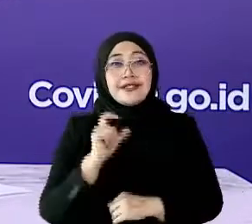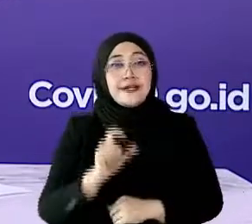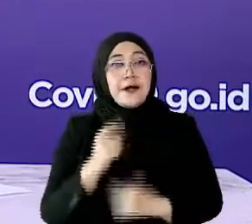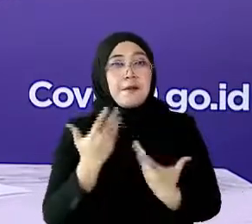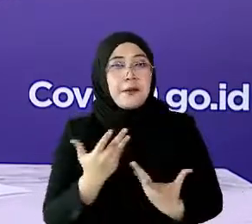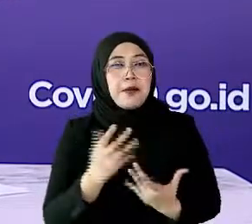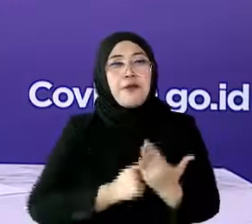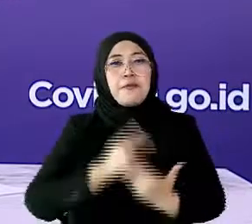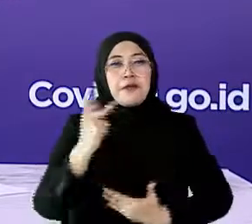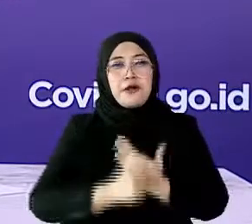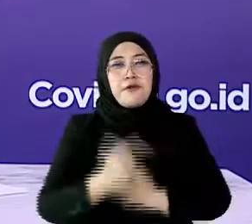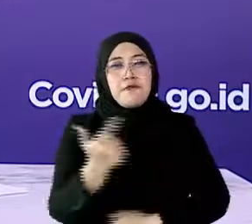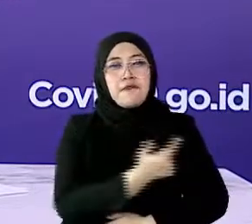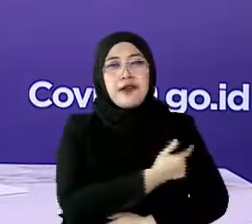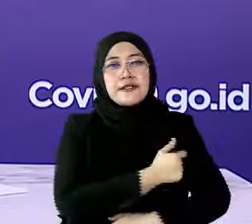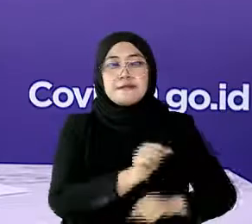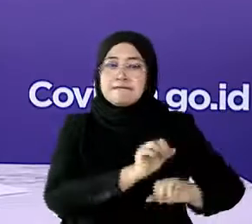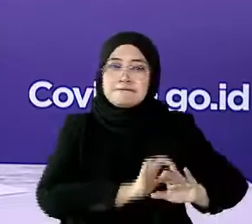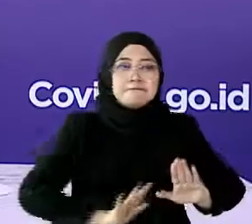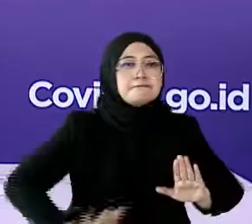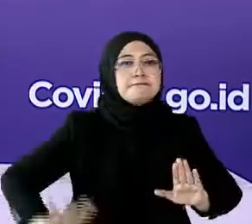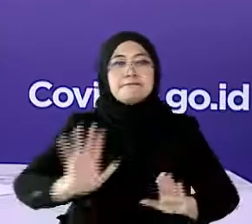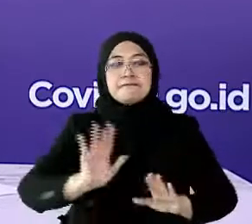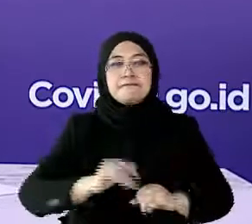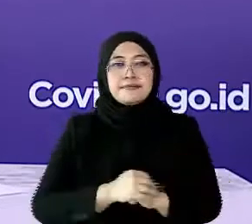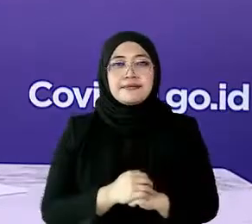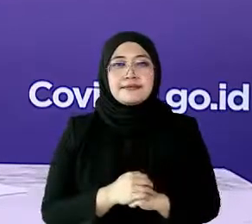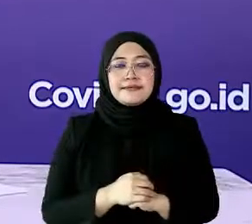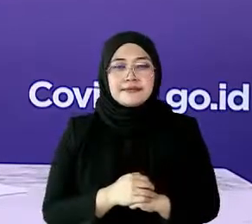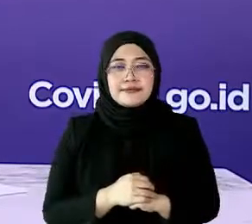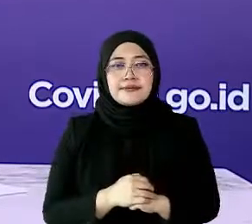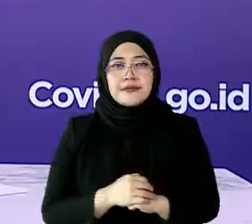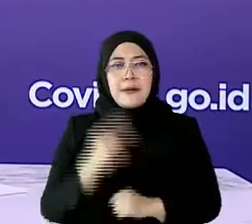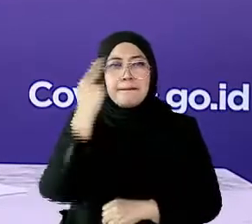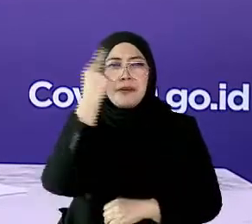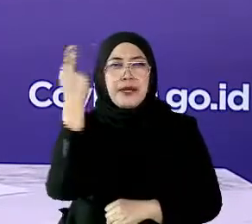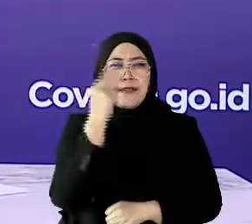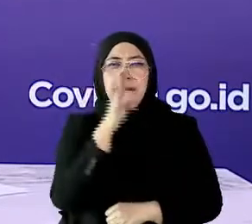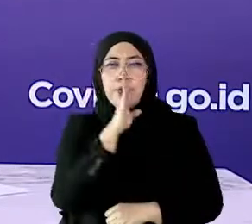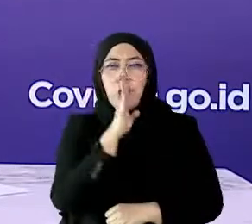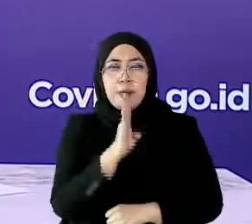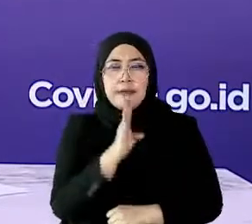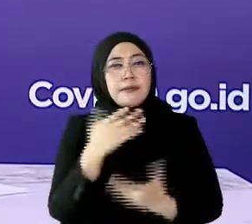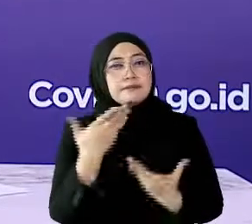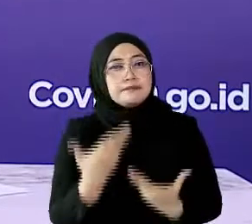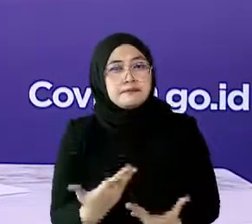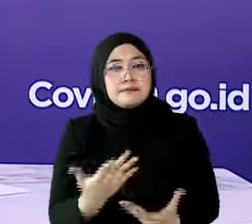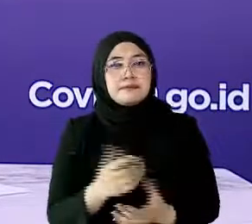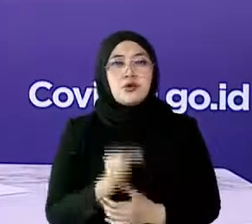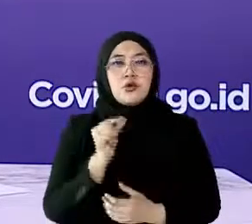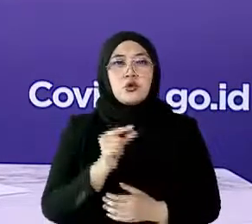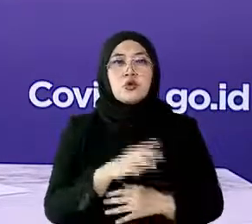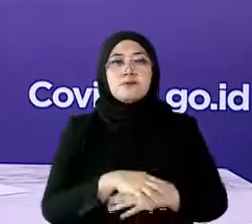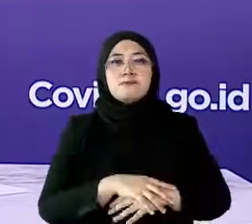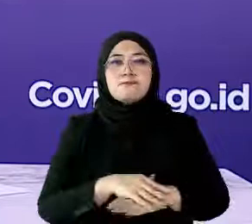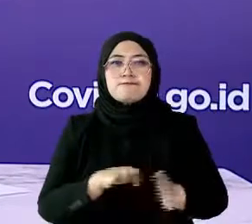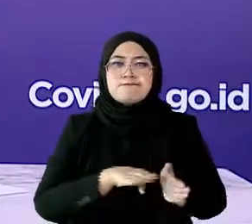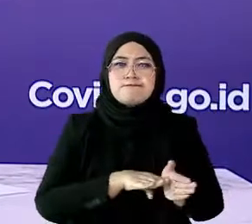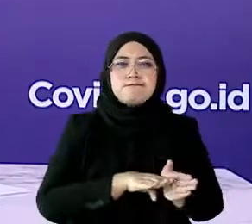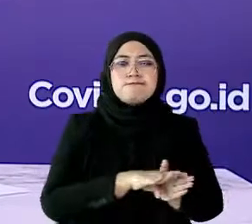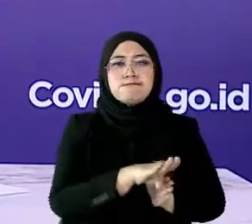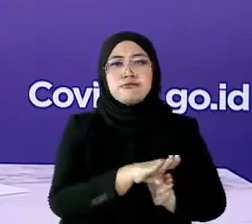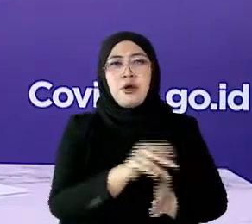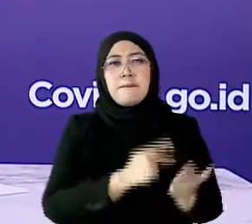melalui program vaksinasi massal Oleh karena itu pemerintah berkomitmen untuk mengakselerasi